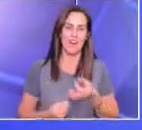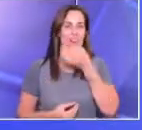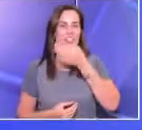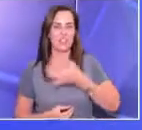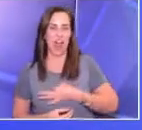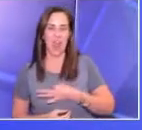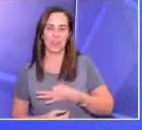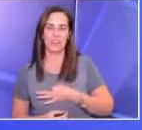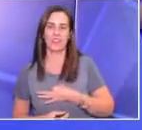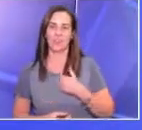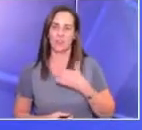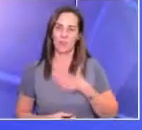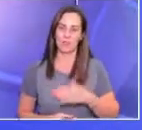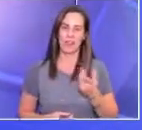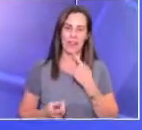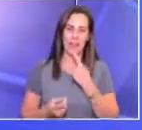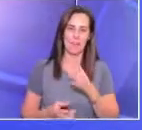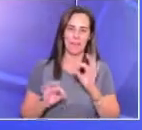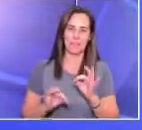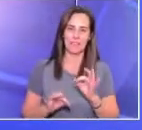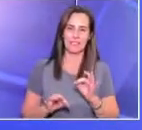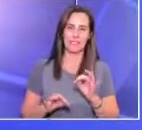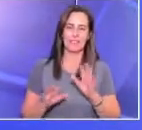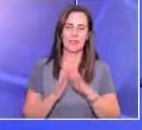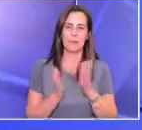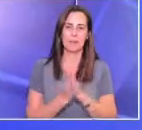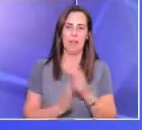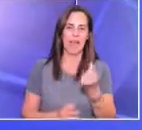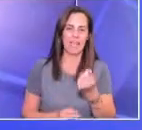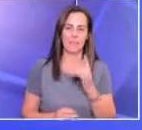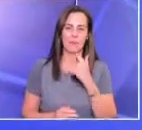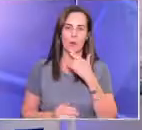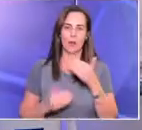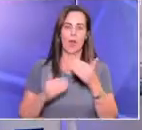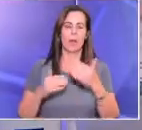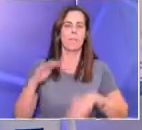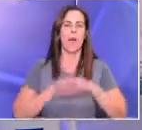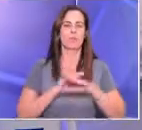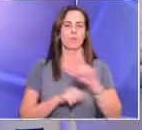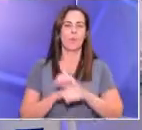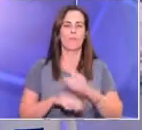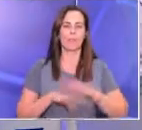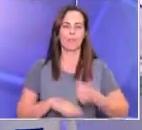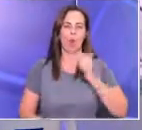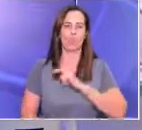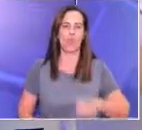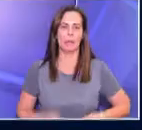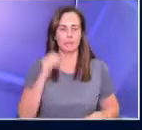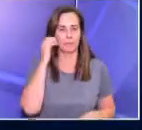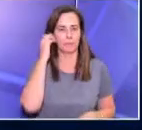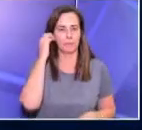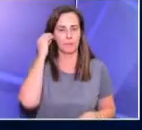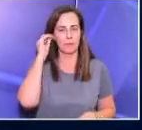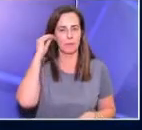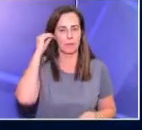תשאלו אותנו, ואנחנו רוצים לדבר, דיברנו פה בדיוק, סגרנו את הסיפור עם סיר הבשר, בואו נדבר על הגבלות כהונה. תשמעו, חבר'ה, זה לא